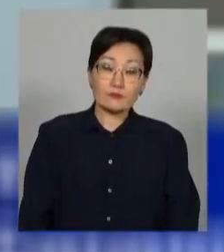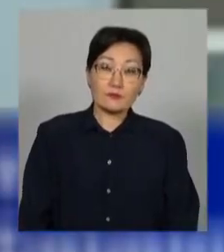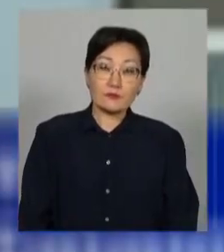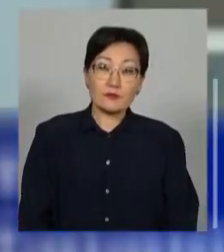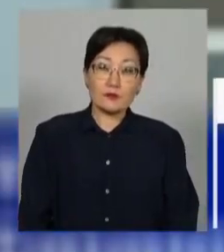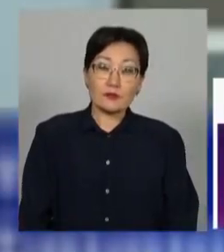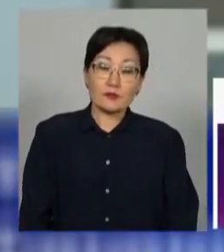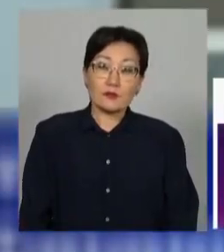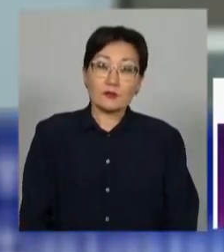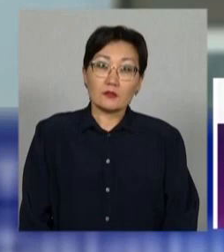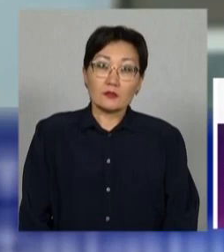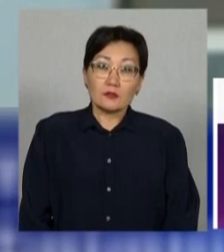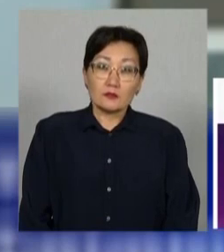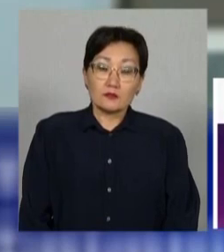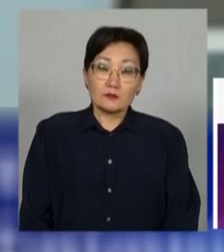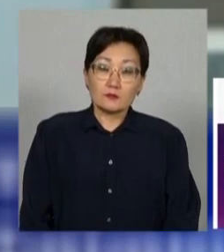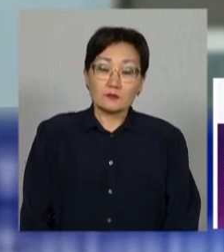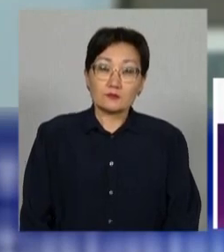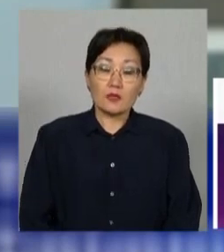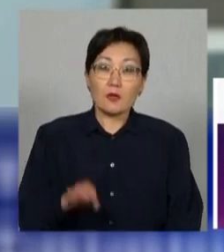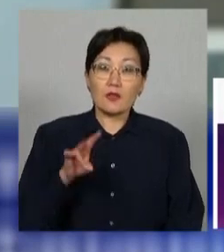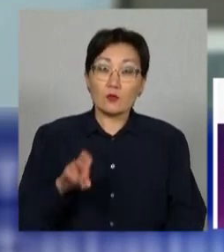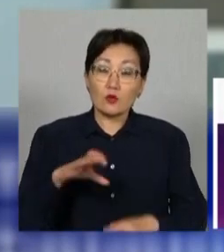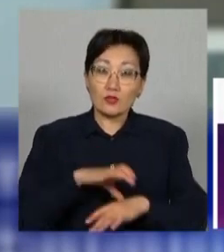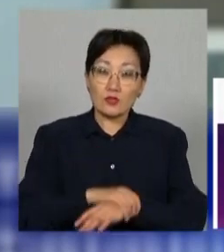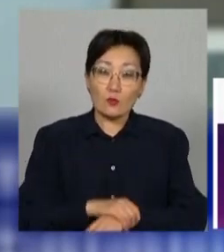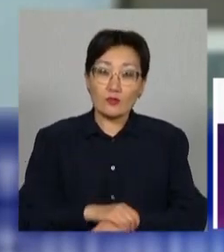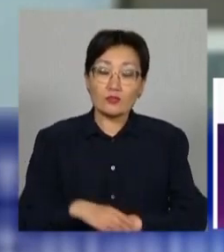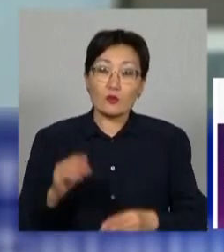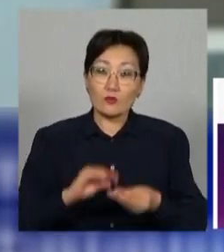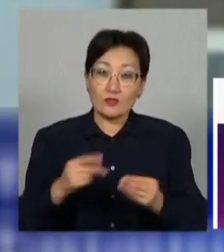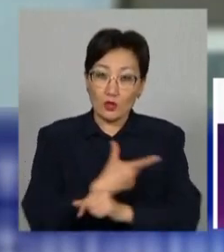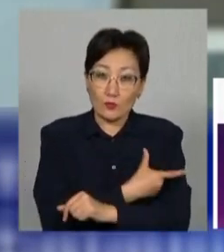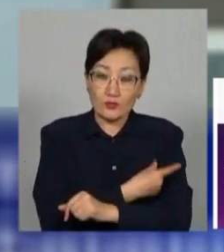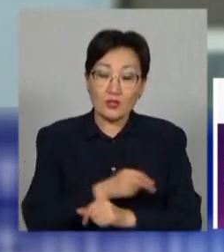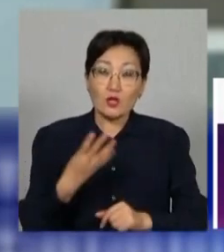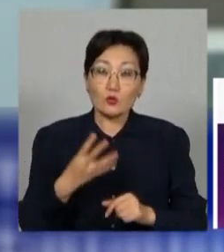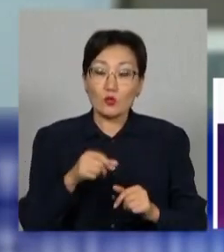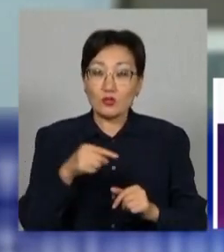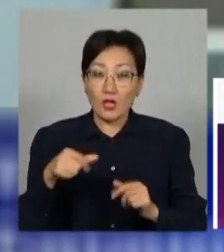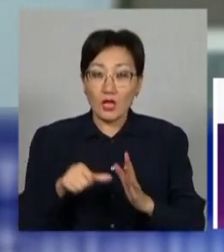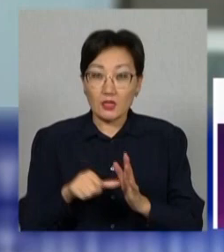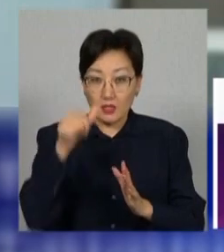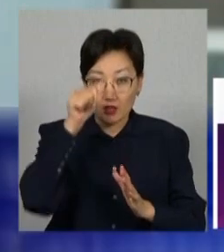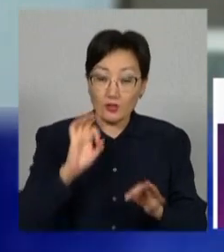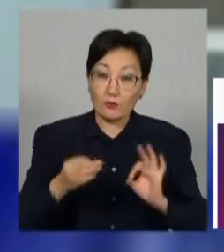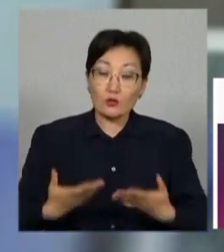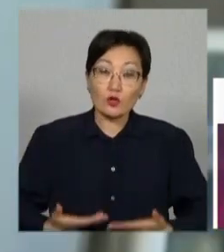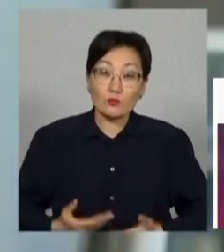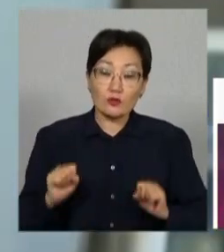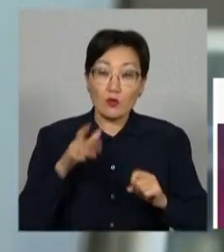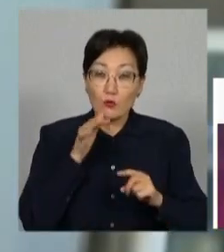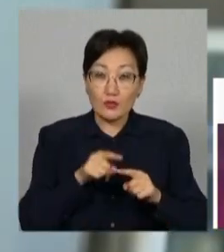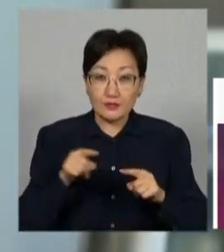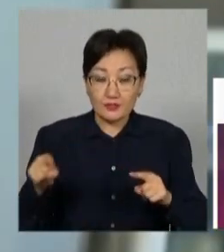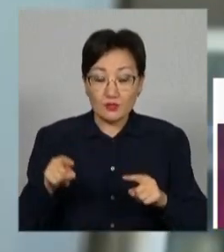Там кто-то получил бустер от омикрона, уклонился. Омикронға қарсы бустерлік екпе алған адам 4-6 ай қалыпты өмір сүреді. Бірақ бұл уақыт